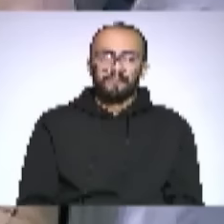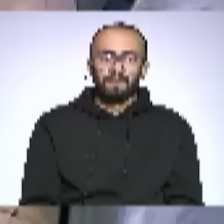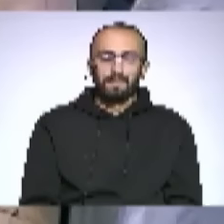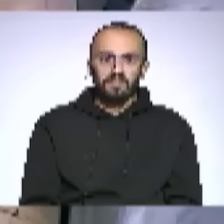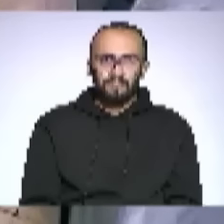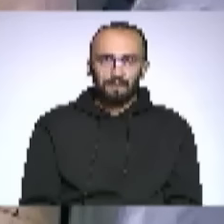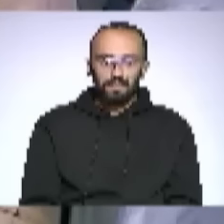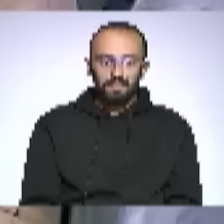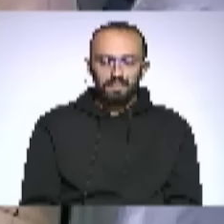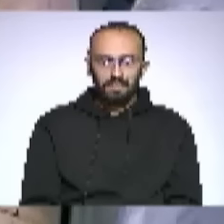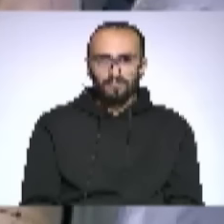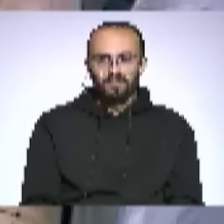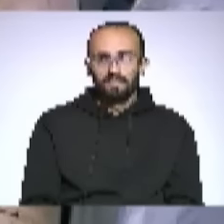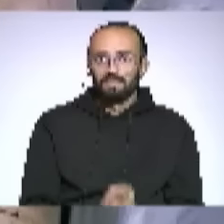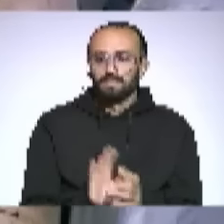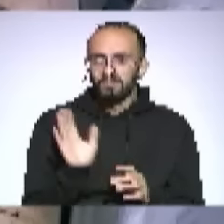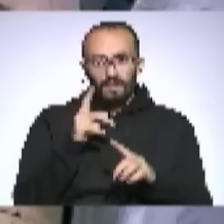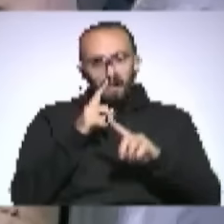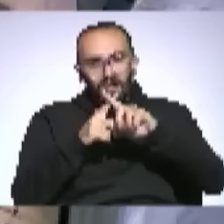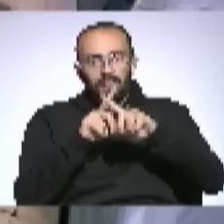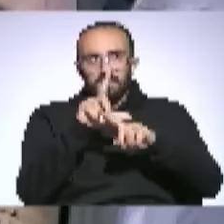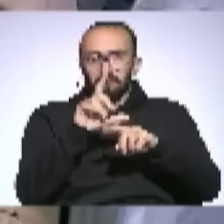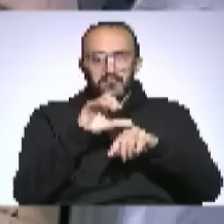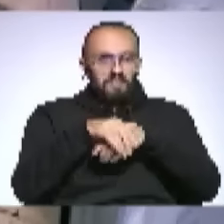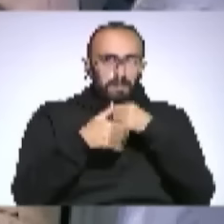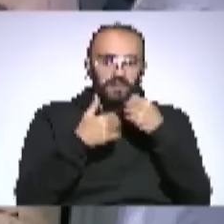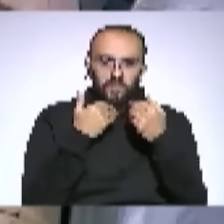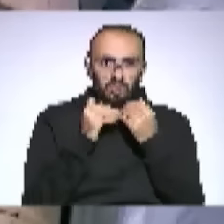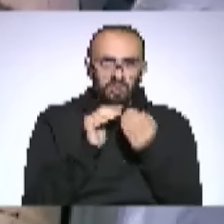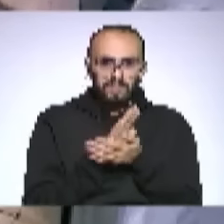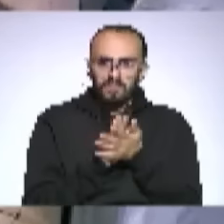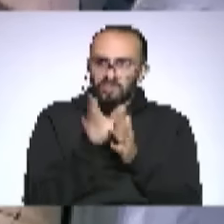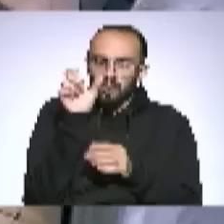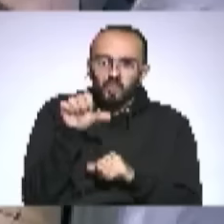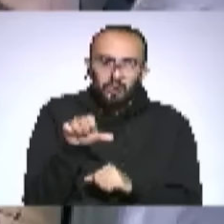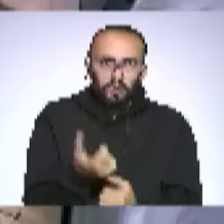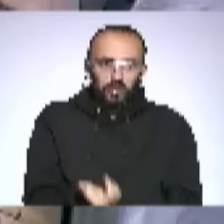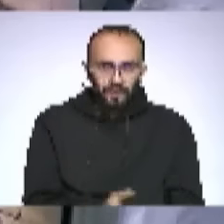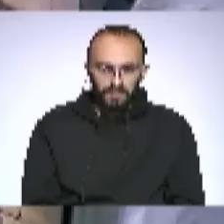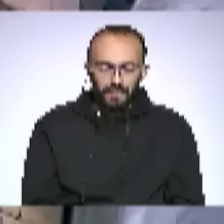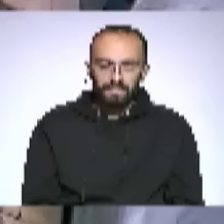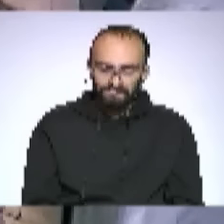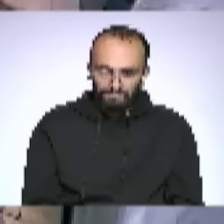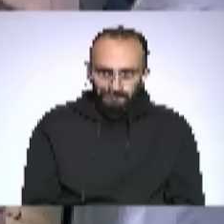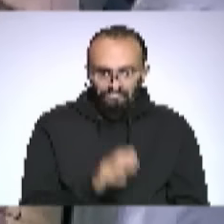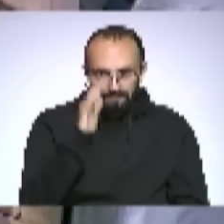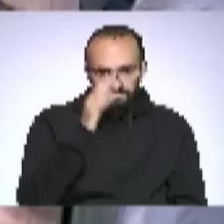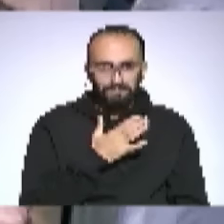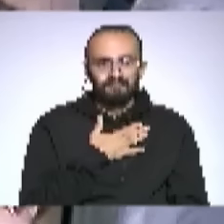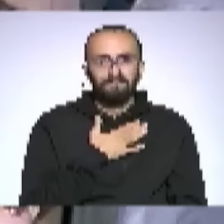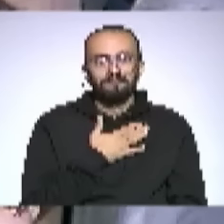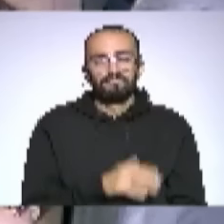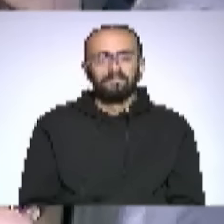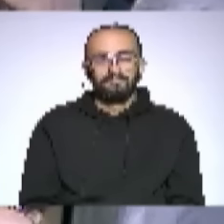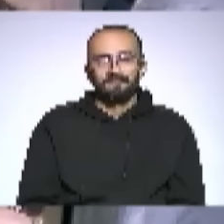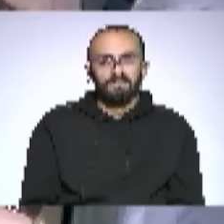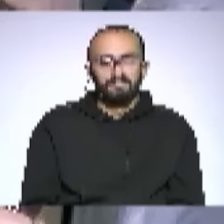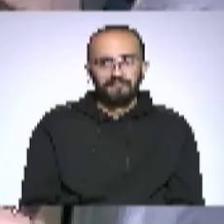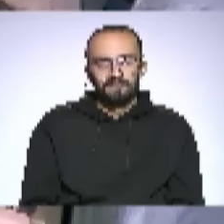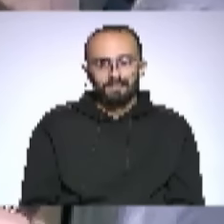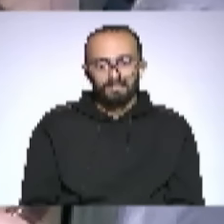حقك وماحدش يقدر يغصبك انك تعيشي مع شخص بالاخلاق دي شكرا يا سيدنا شكرا يا حبيبتي شكرا